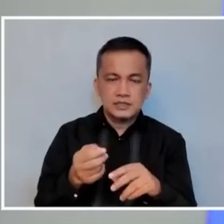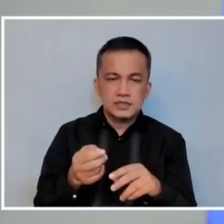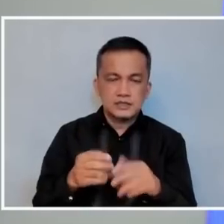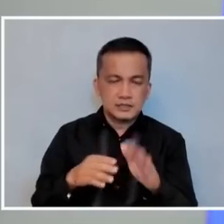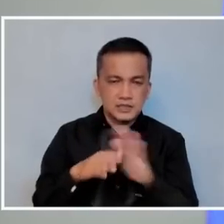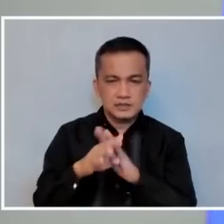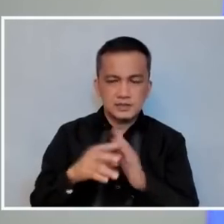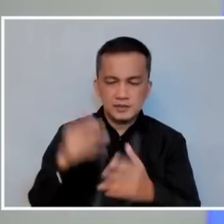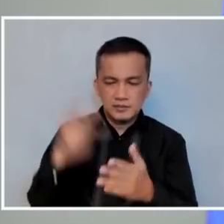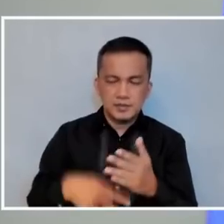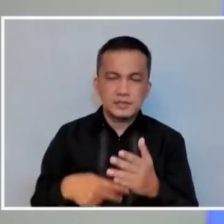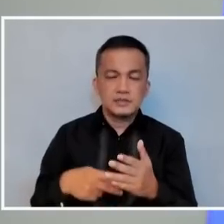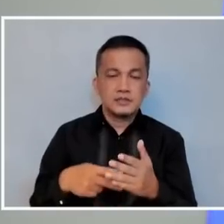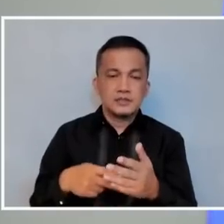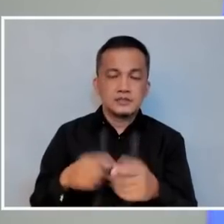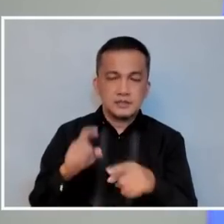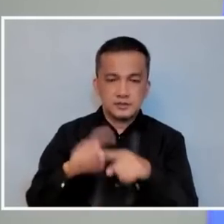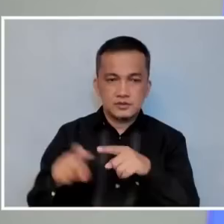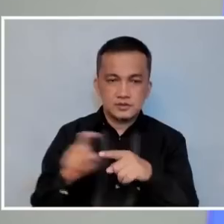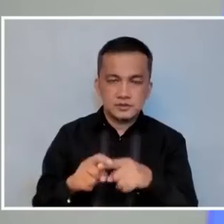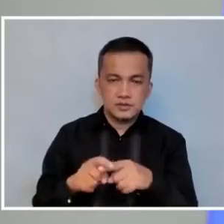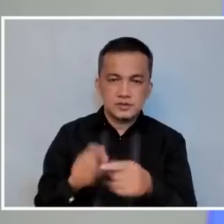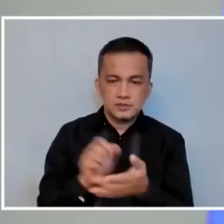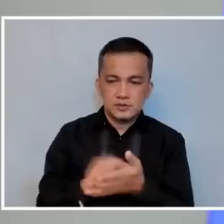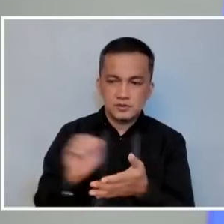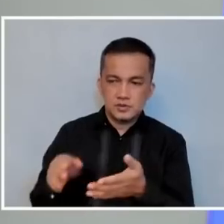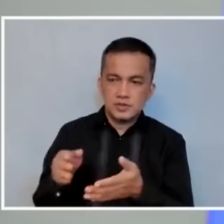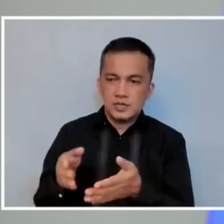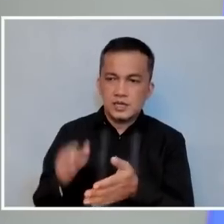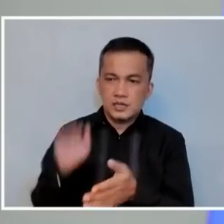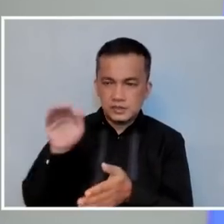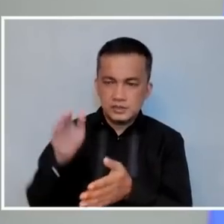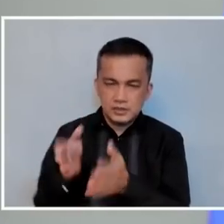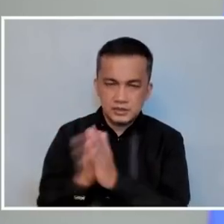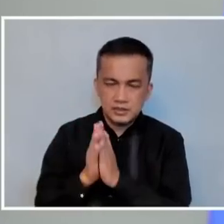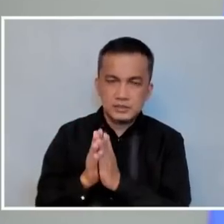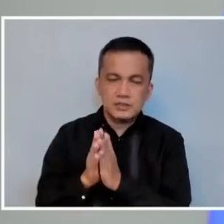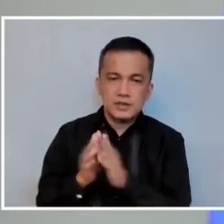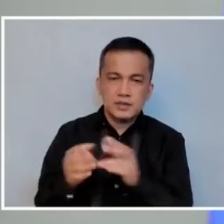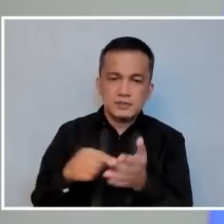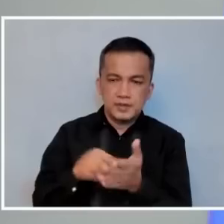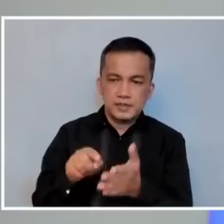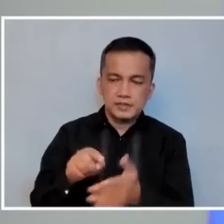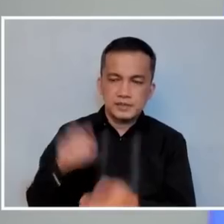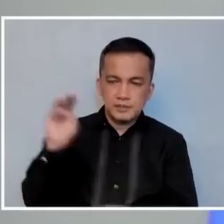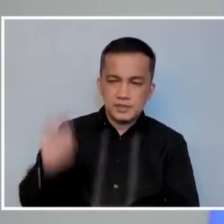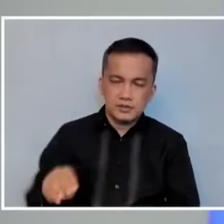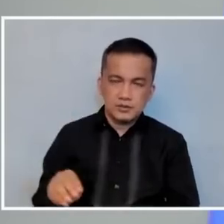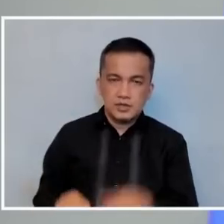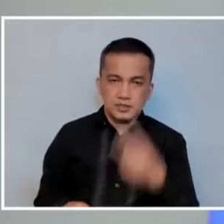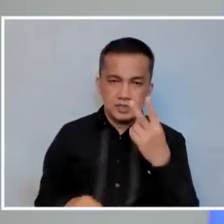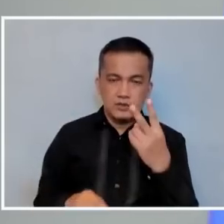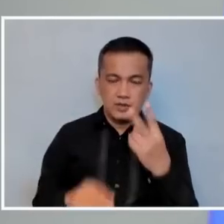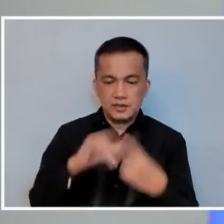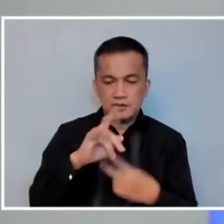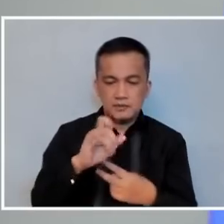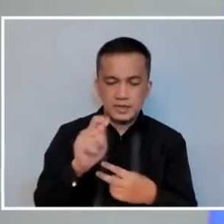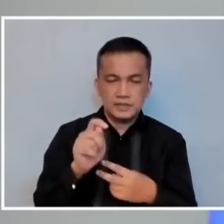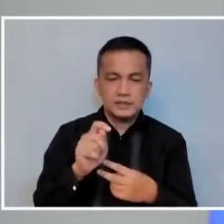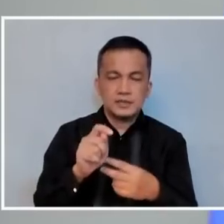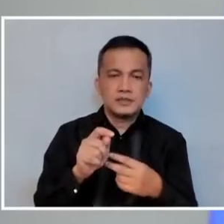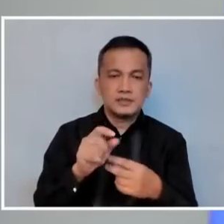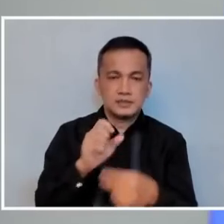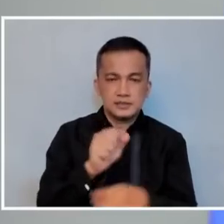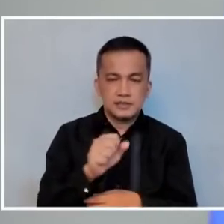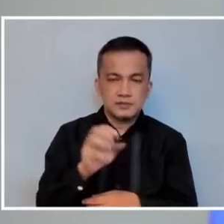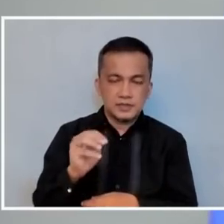ng komisyon ang hirit na dagdag singil ng Meralco at dalawang planta ng San Miguel Corporation. Nagbanta ang Meralco na